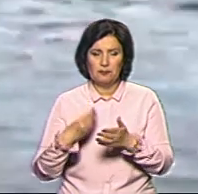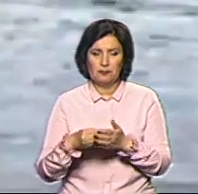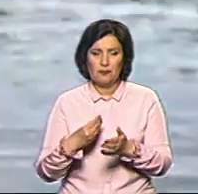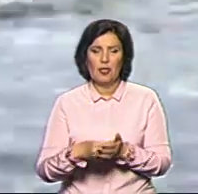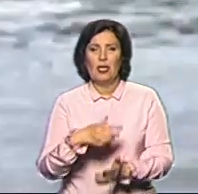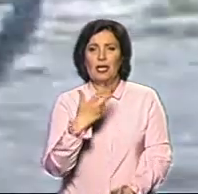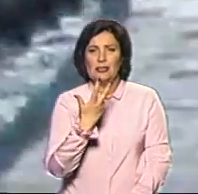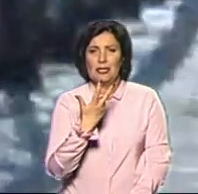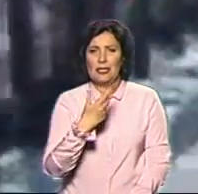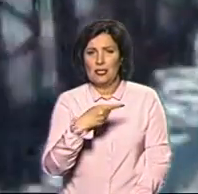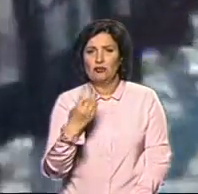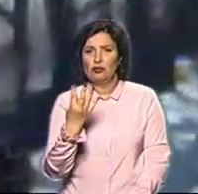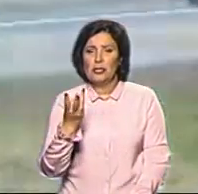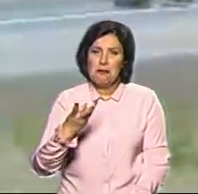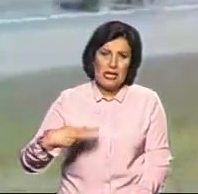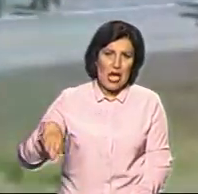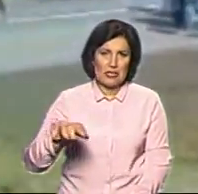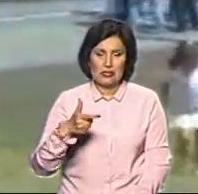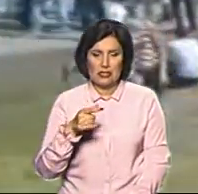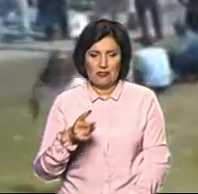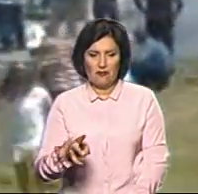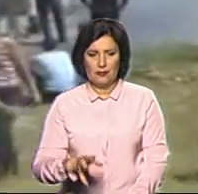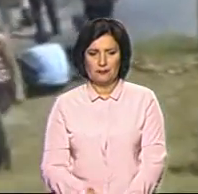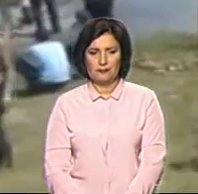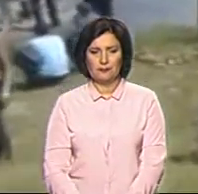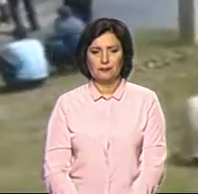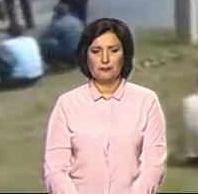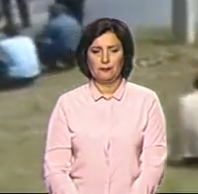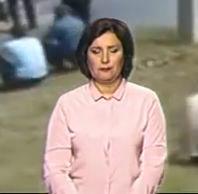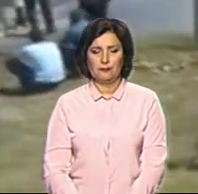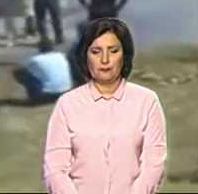на суму 3-4 мільярди гривень. Дар'я Коваль. Новини на Суспільному.